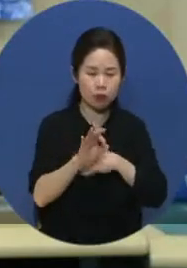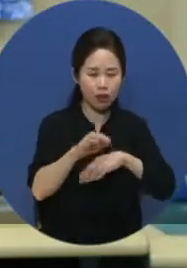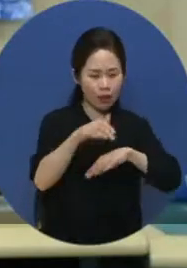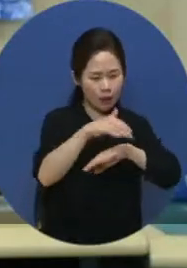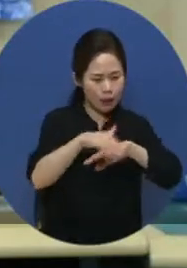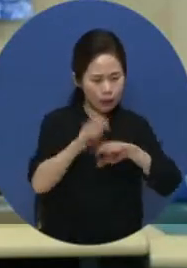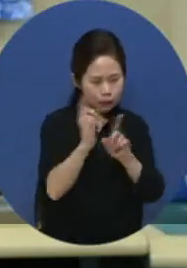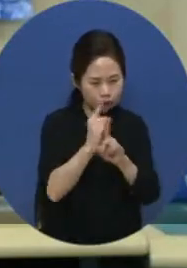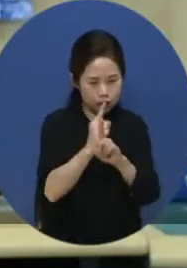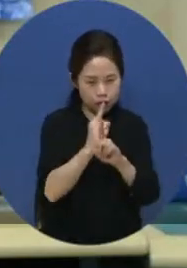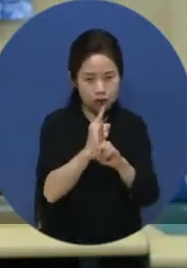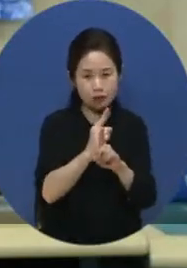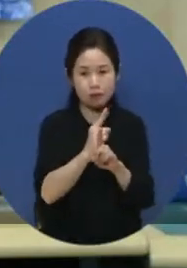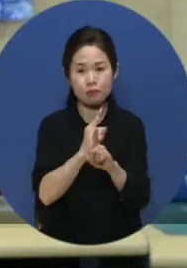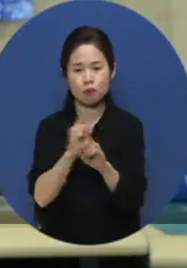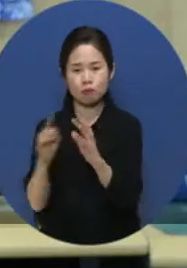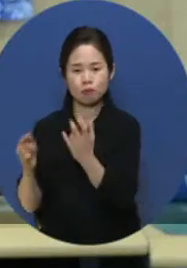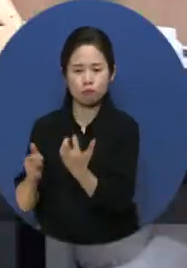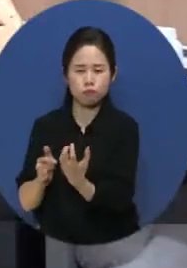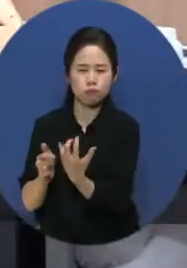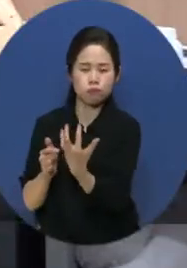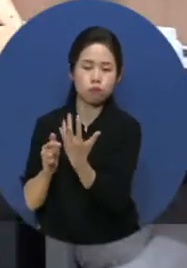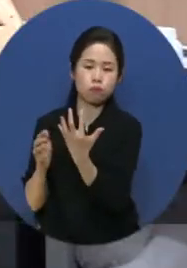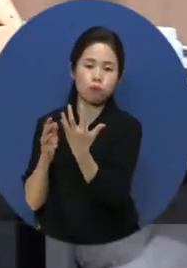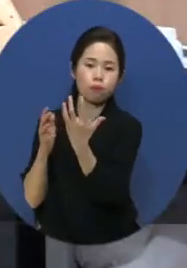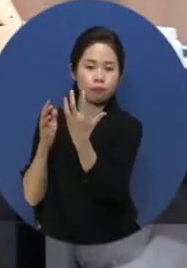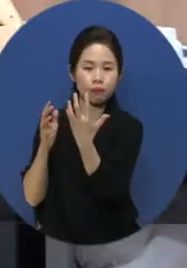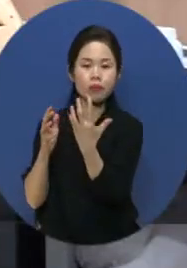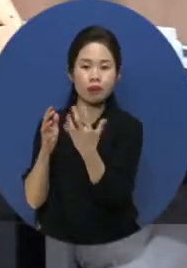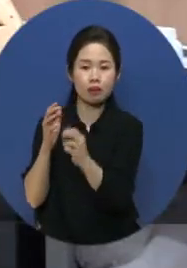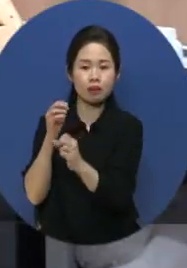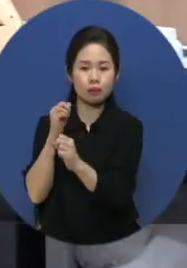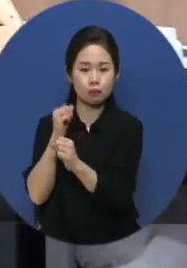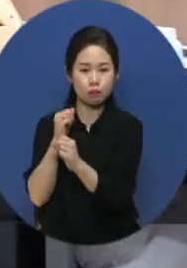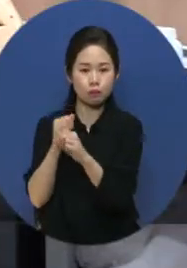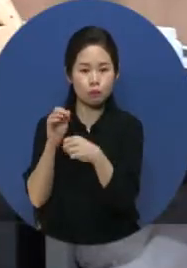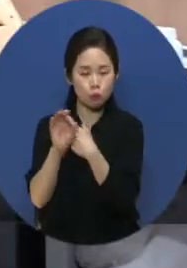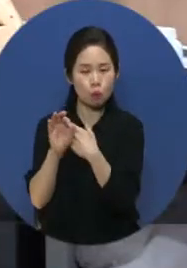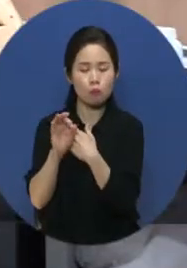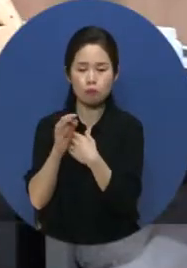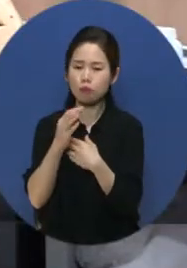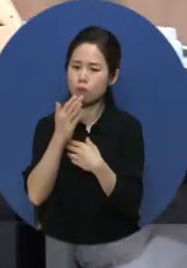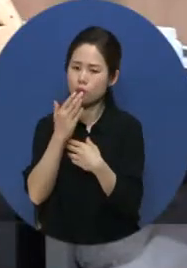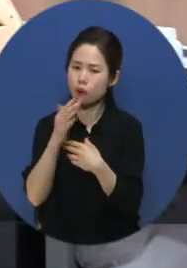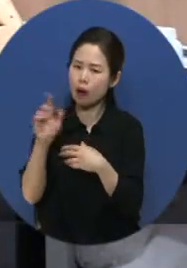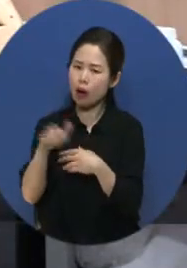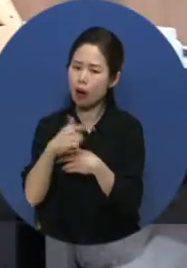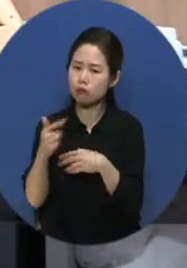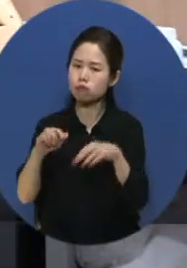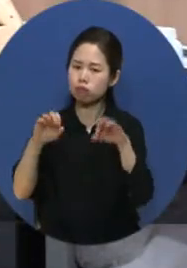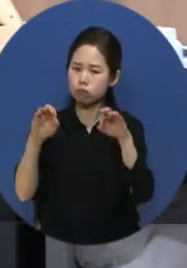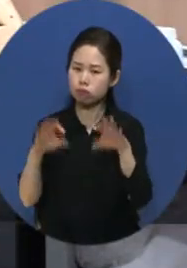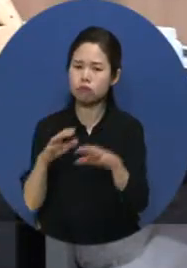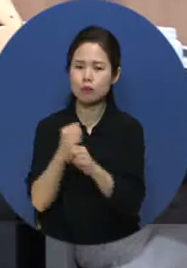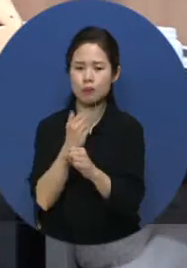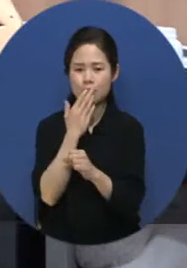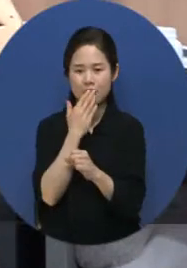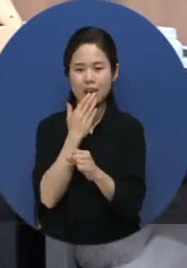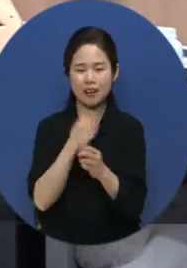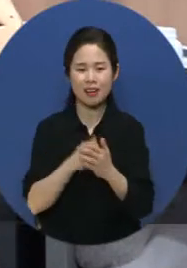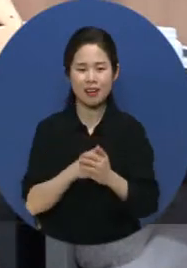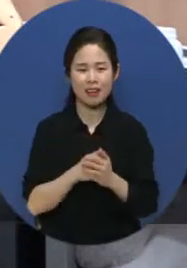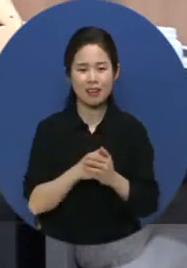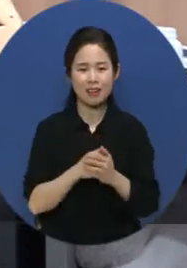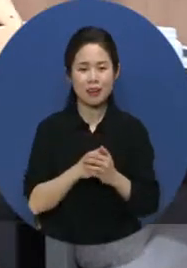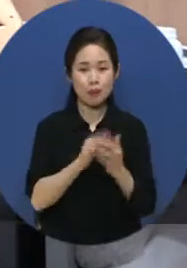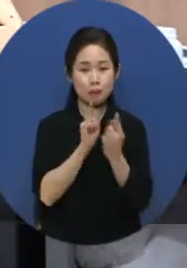거죠. 그러면 또 몇 시간이 걸리긴 하지만 가능한 경우 또 하루 만에 끝낼 수 있으니까. 어쨌든 간에 두 번째 만났을 때 가급적